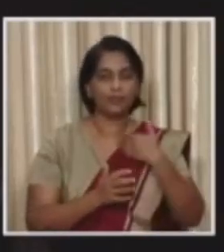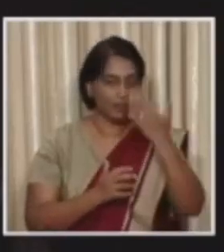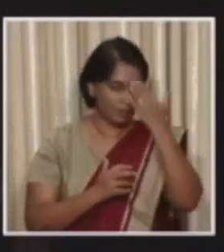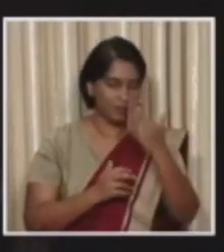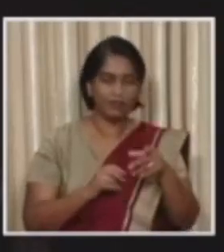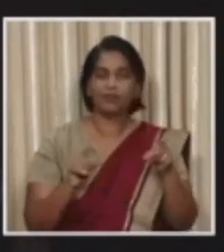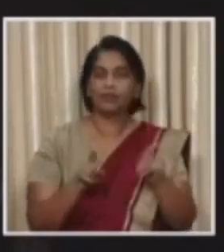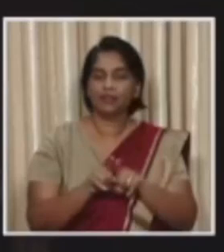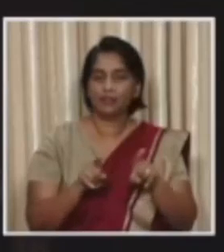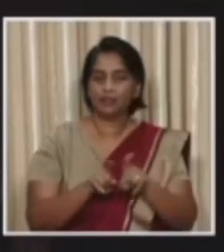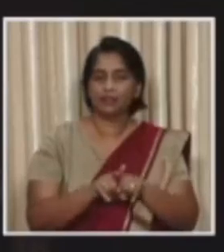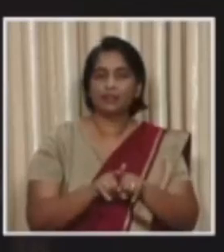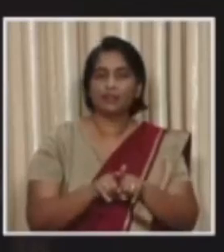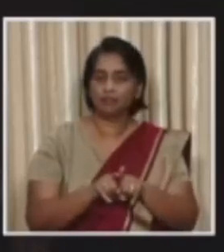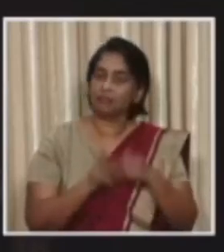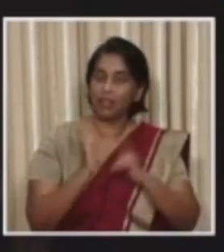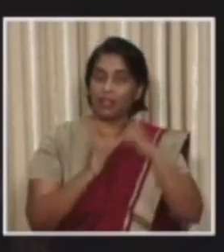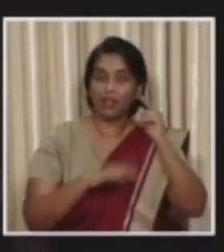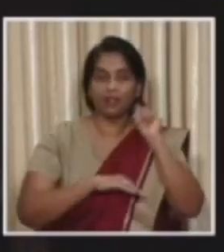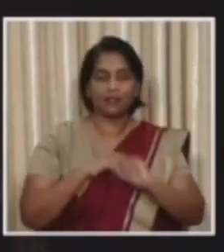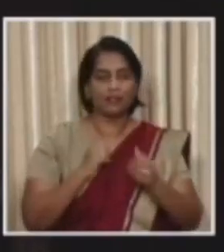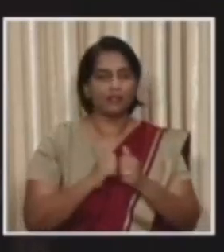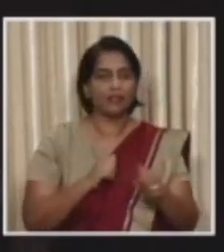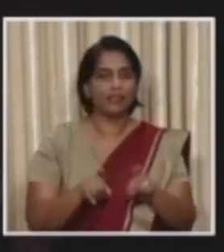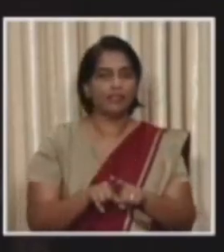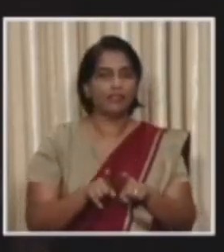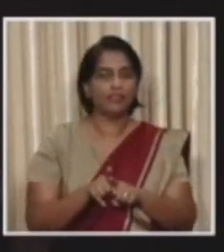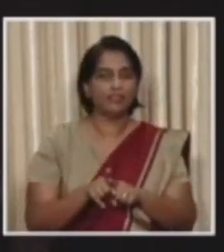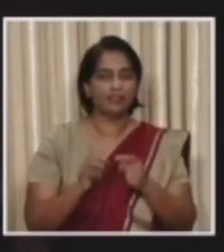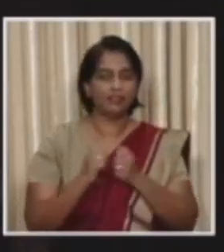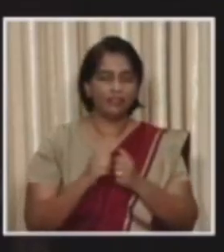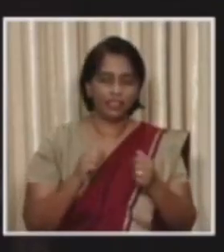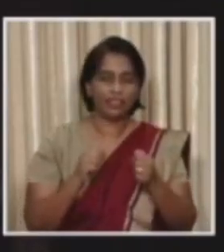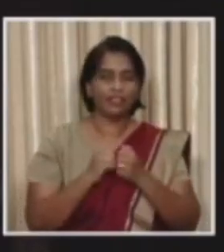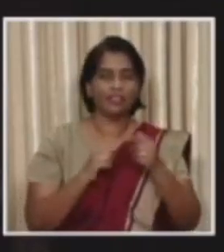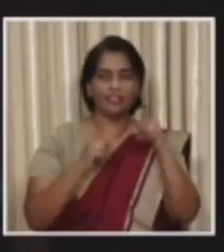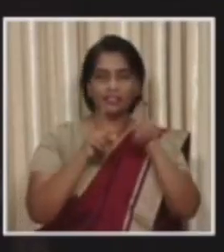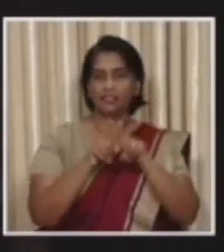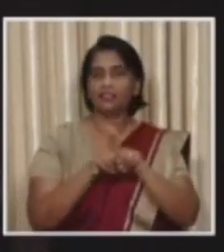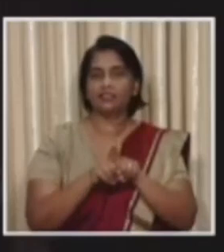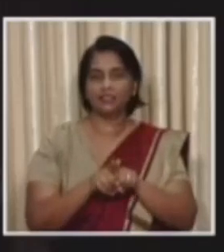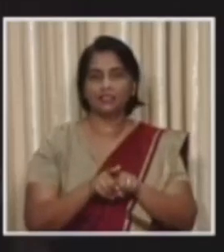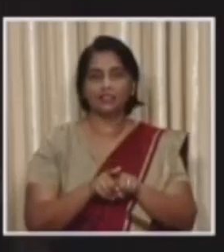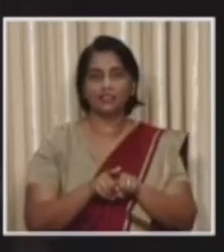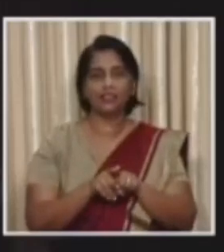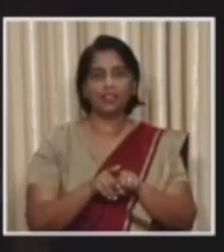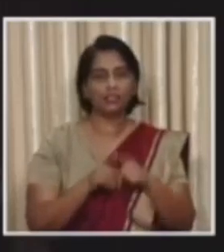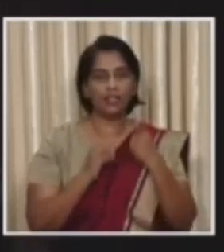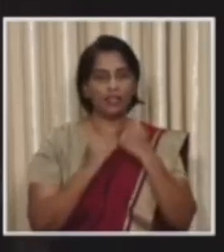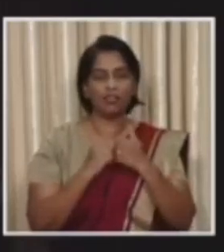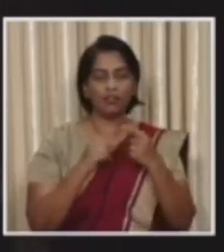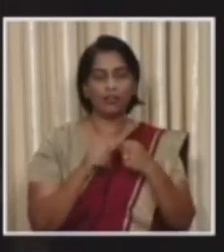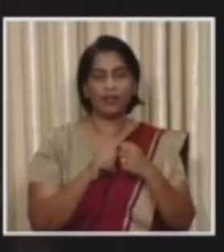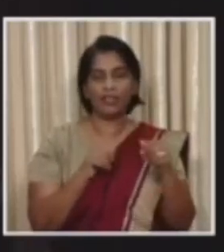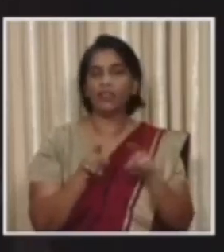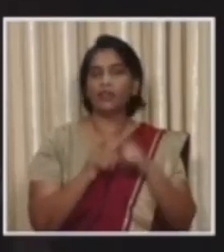අපි ජාතික සැලසුමට යමු. අපේ රටේ තිබෙන ප්‍රශ්නය ගෝලීය තත්වයන්, අපේ රටේ දැන් ඔය කිව්වා වගේ සාංක්‍රමණික ප්‍රමාණය වැඩි